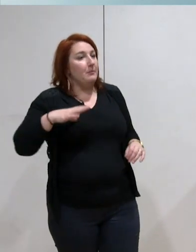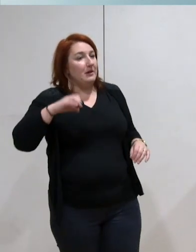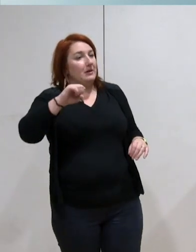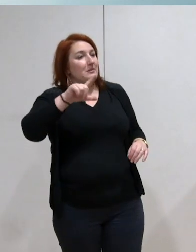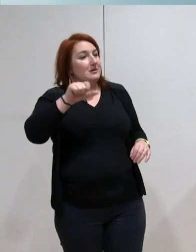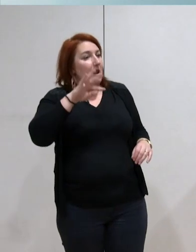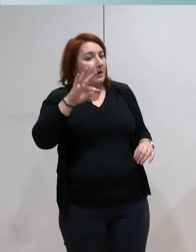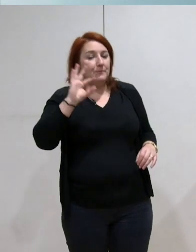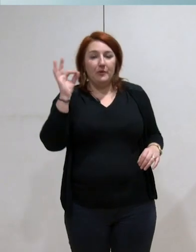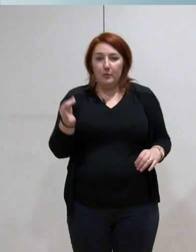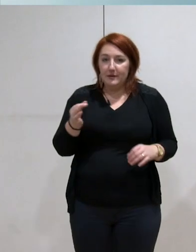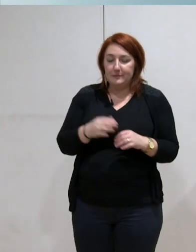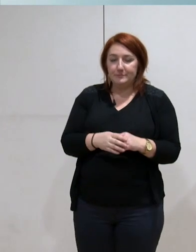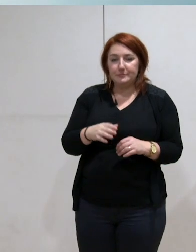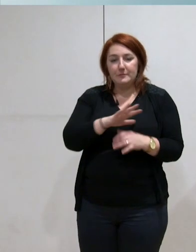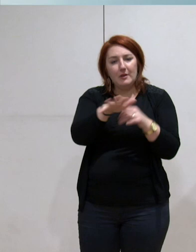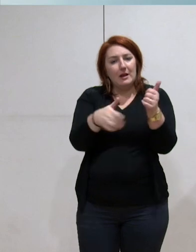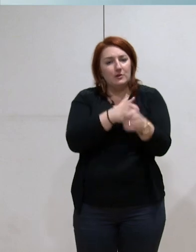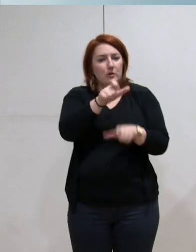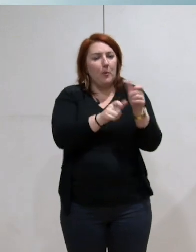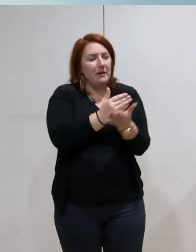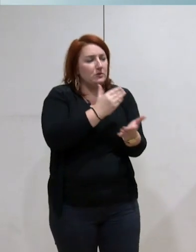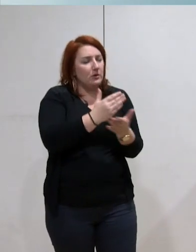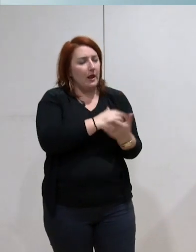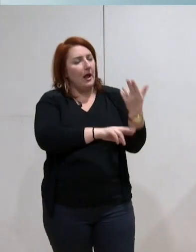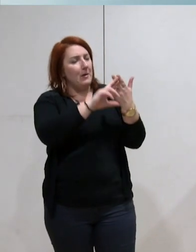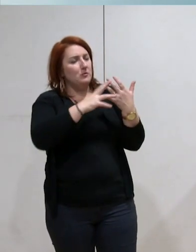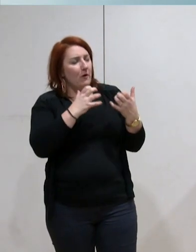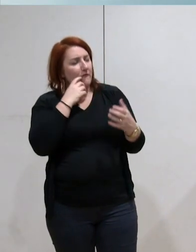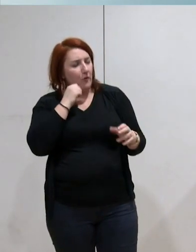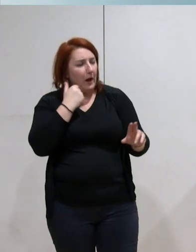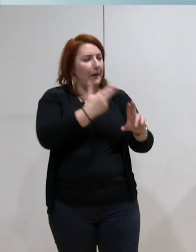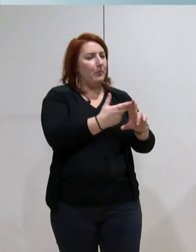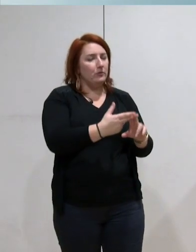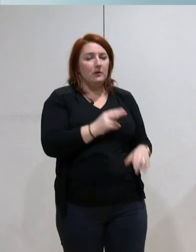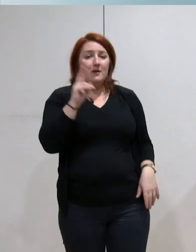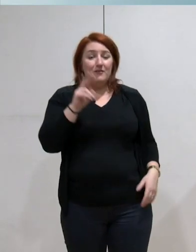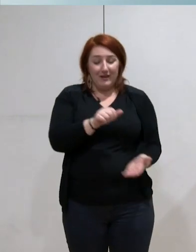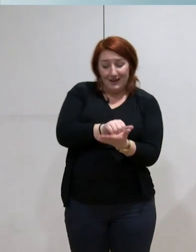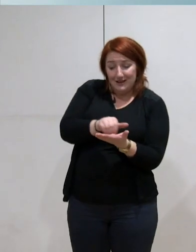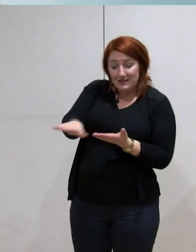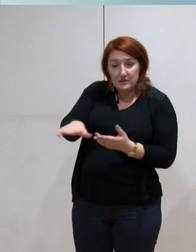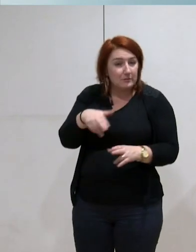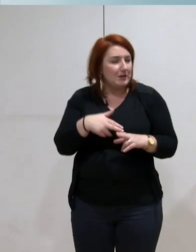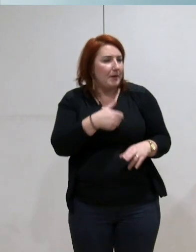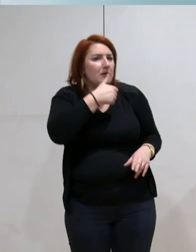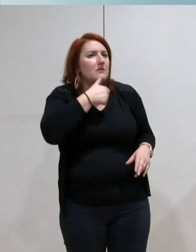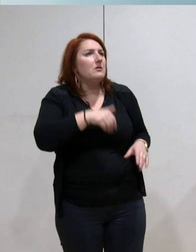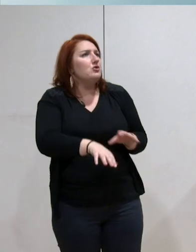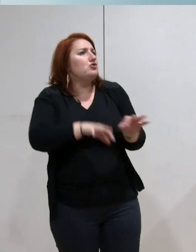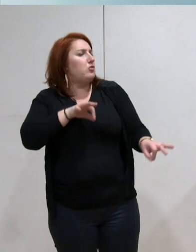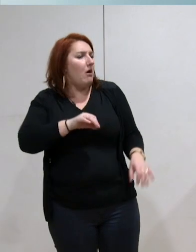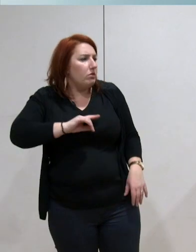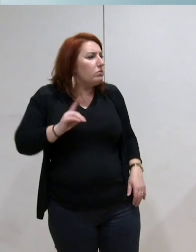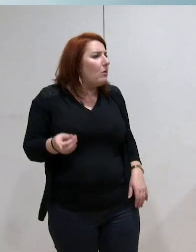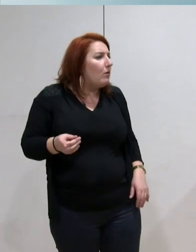revenir sur la réponse de de l'adjointe au personnel on on ne peut pas dire que ce licenciement est un choix qui choisit